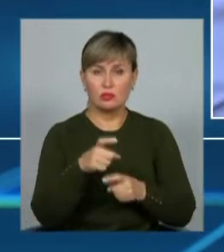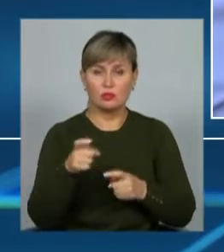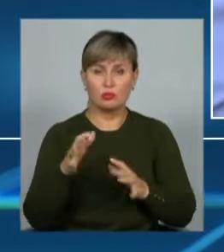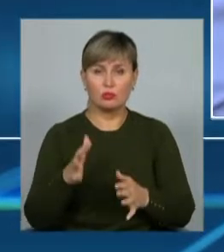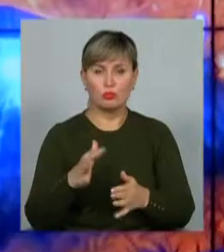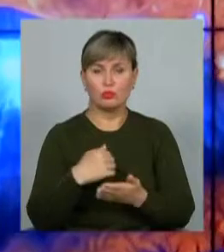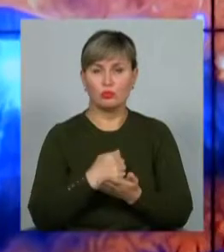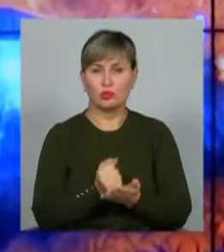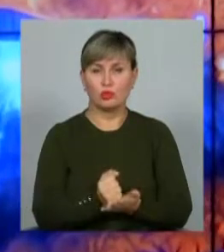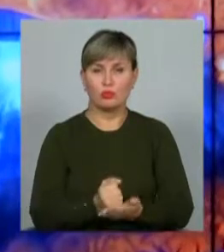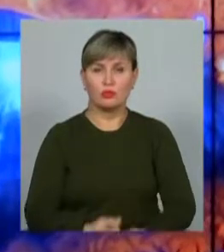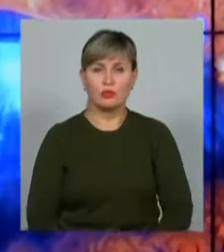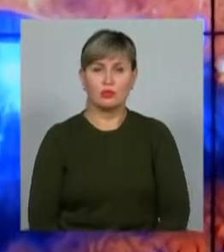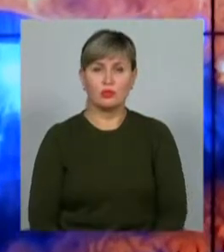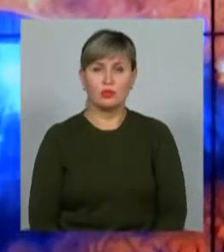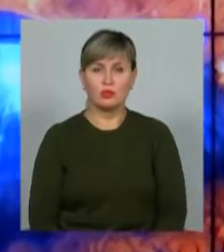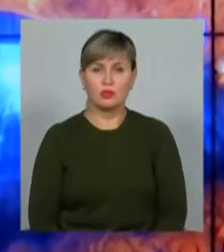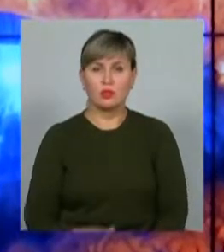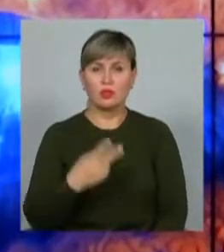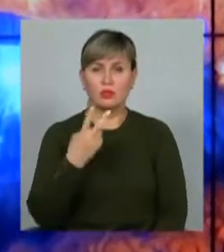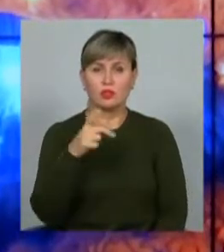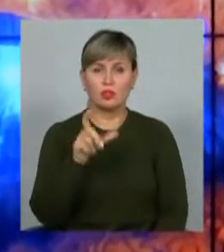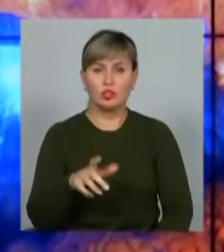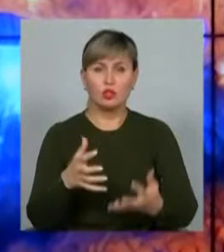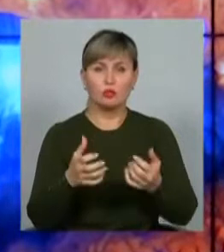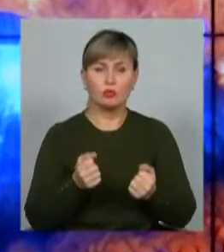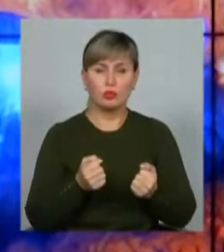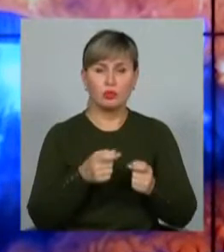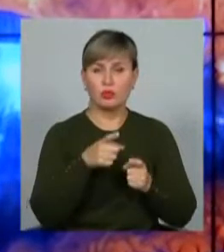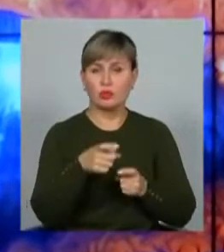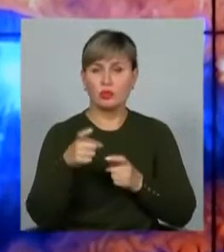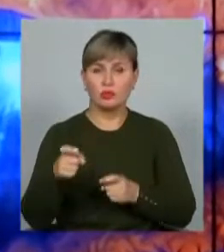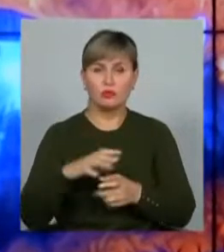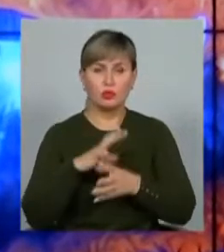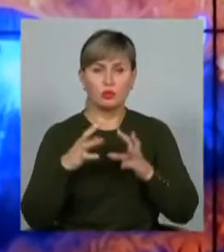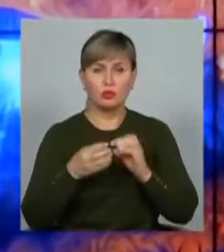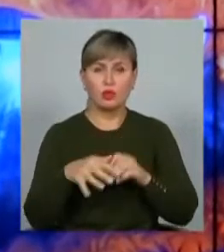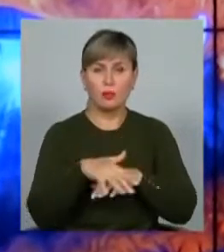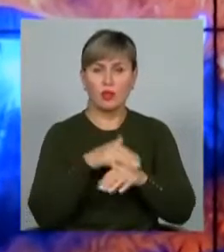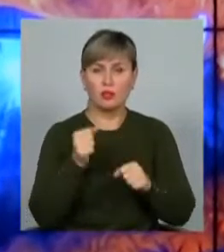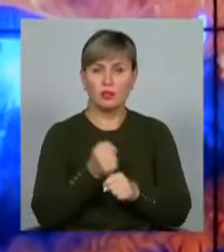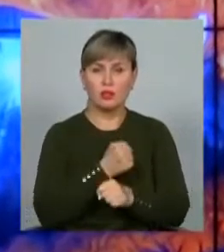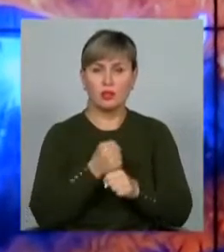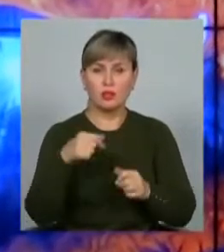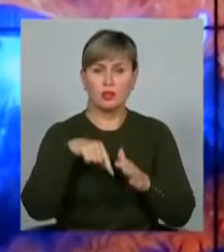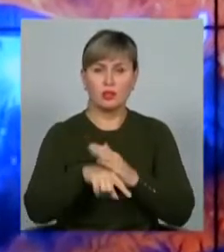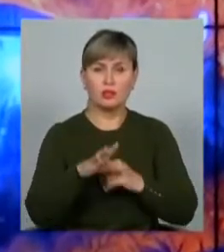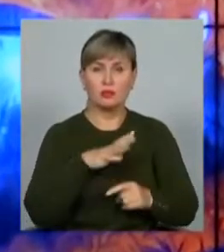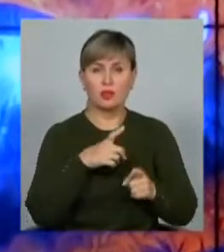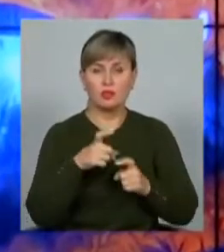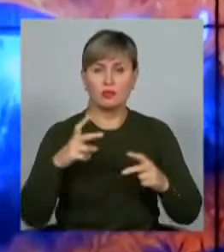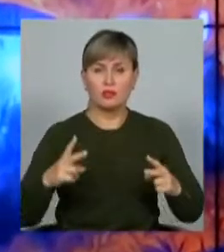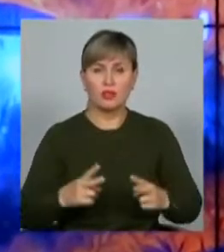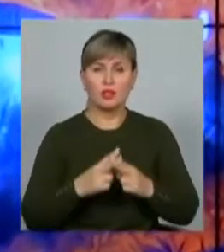установлены. Между тем, 2 человека получили огнестрельное ранение в результате массовой драки с применением оружия в